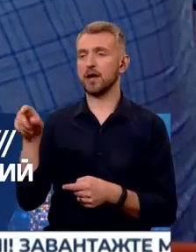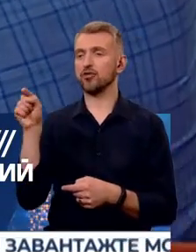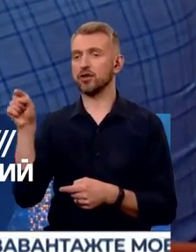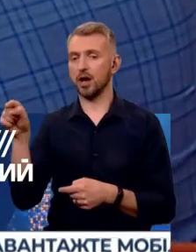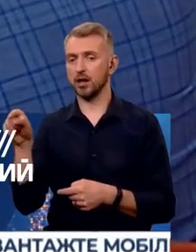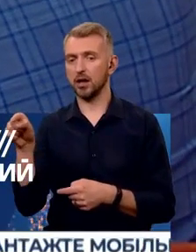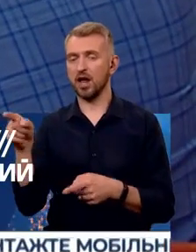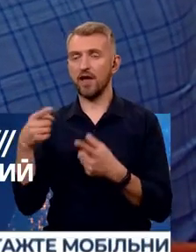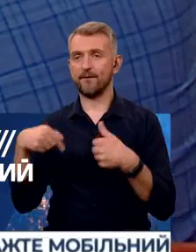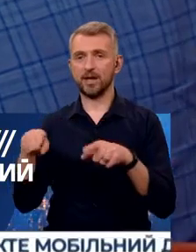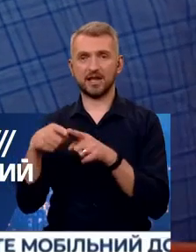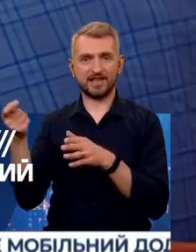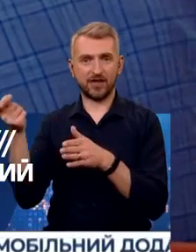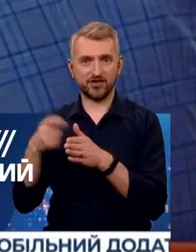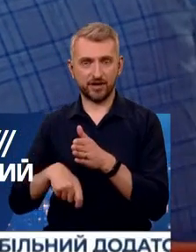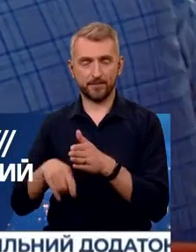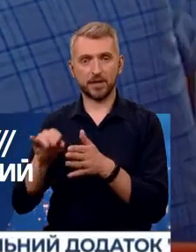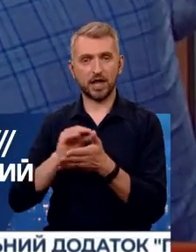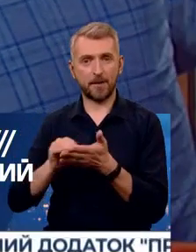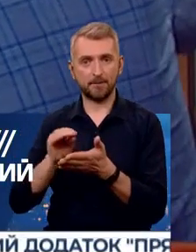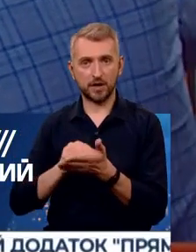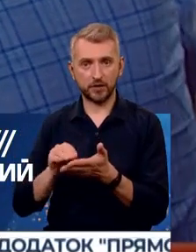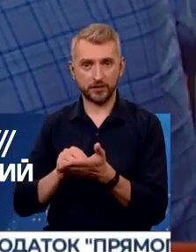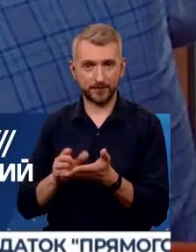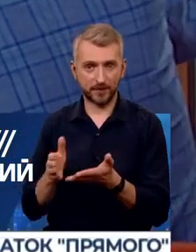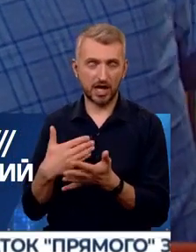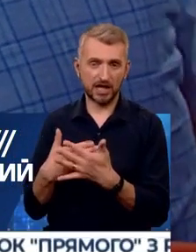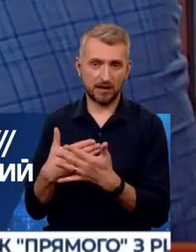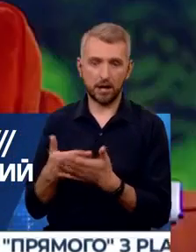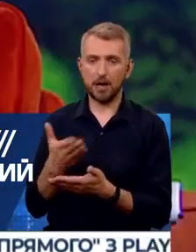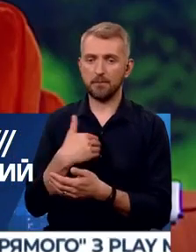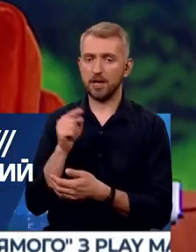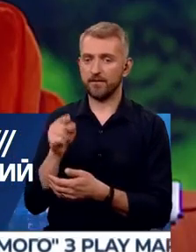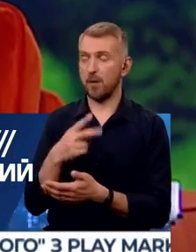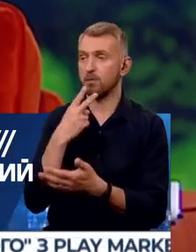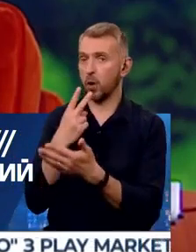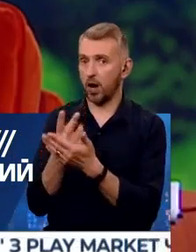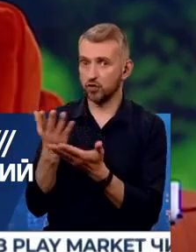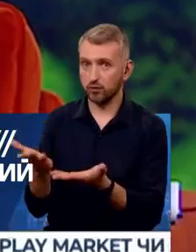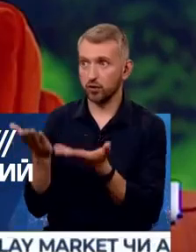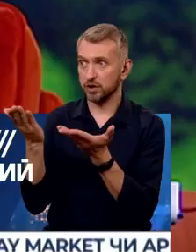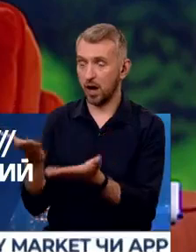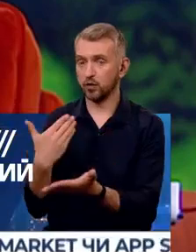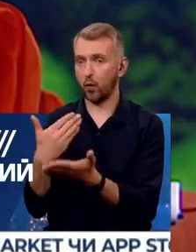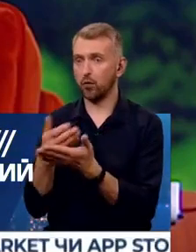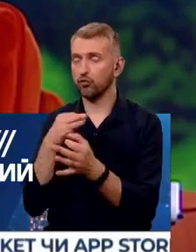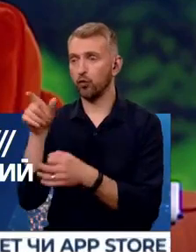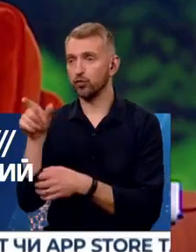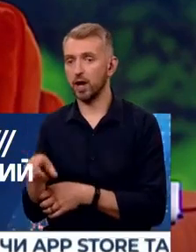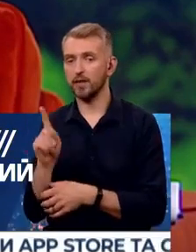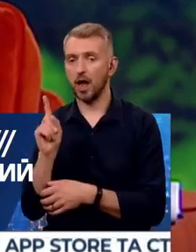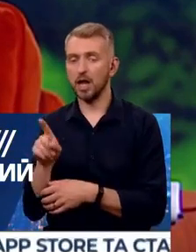то відділ зачинений і написано, ми вам покажемо, будь ласка, ось консультант,